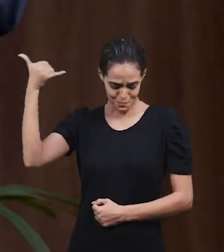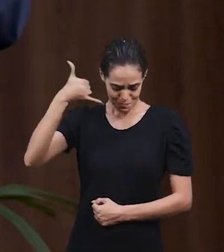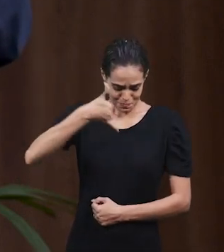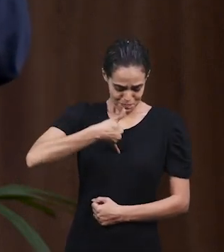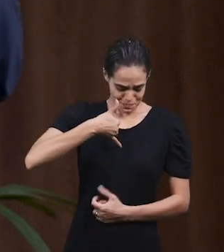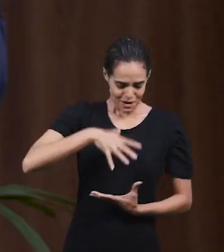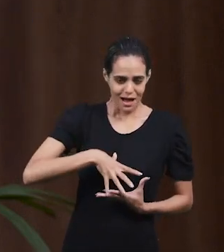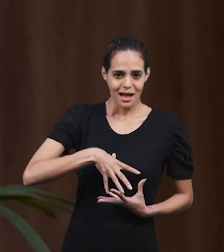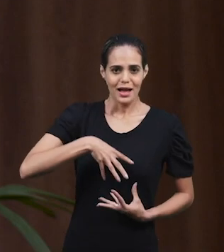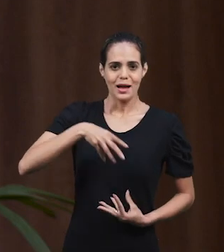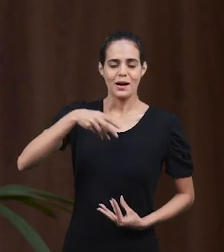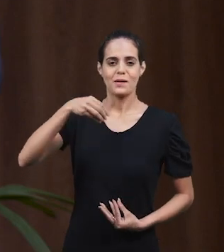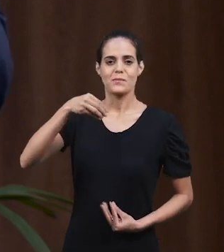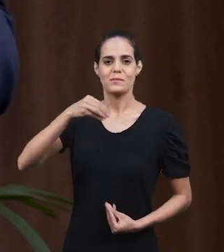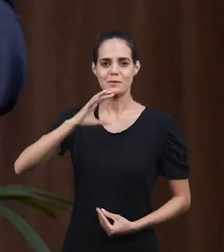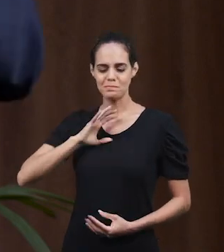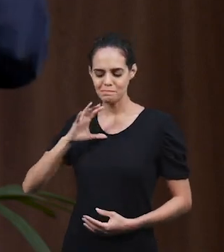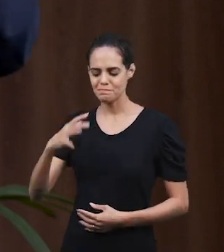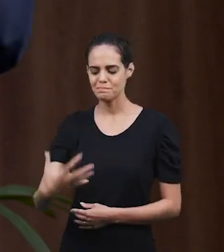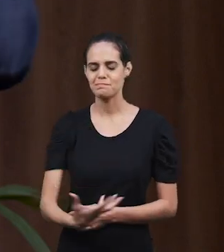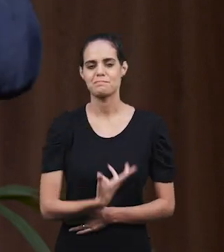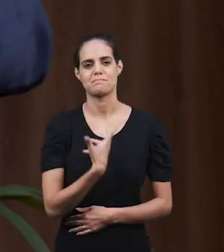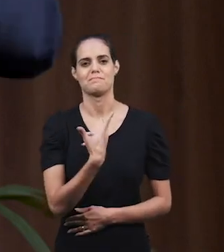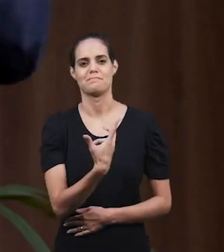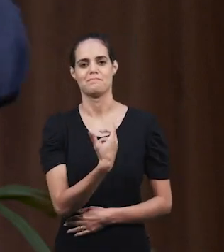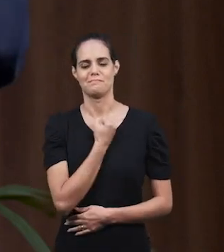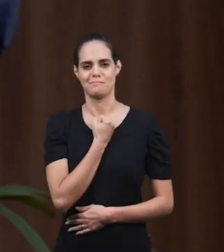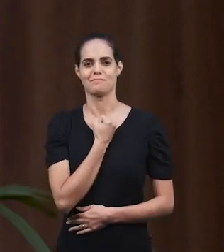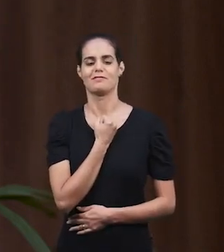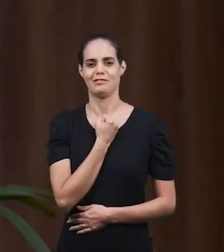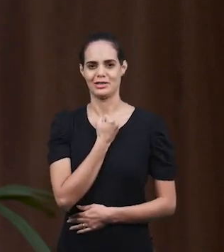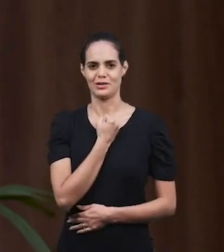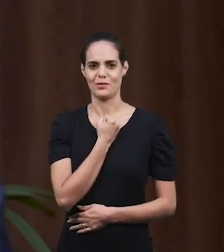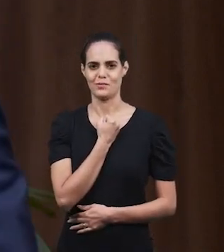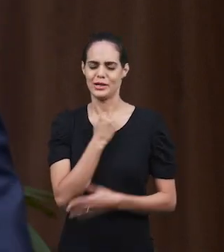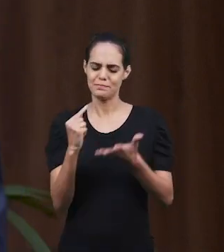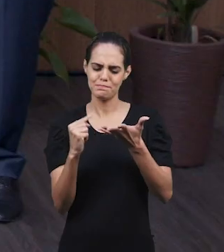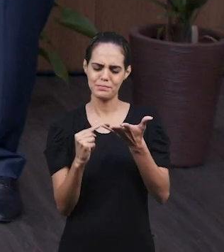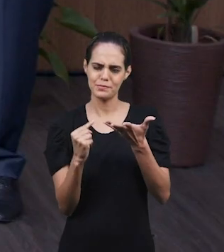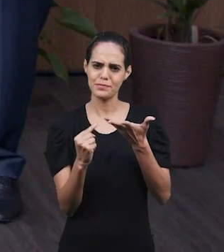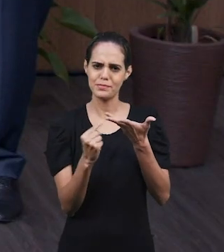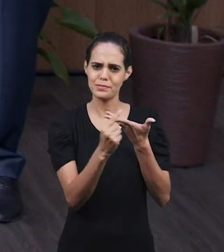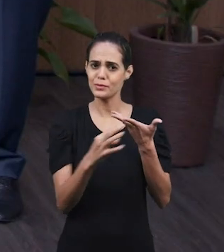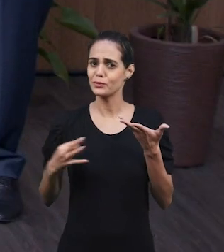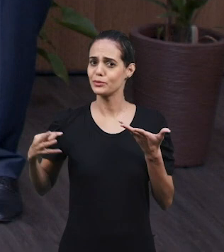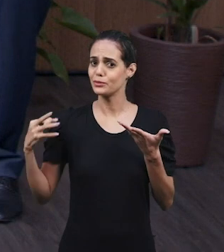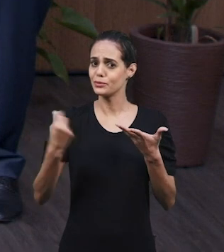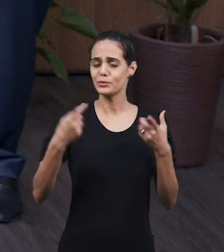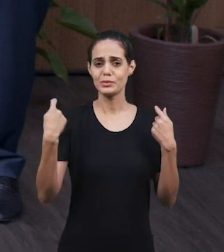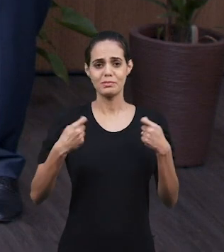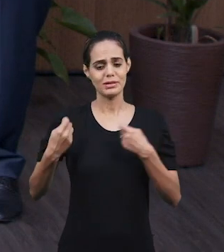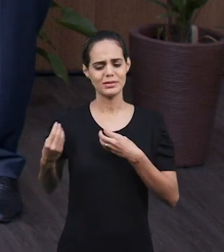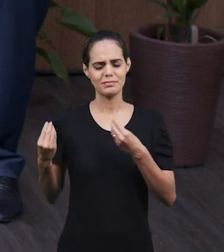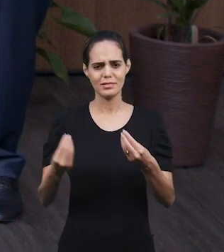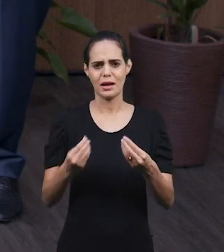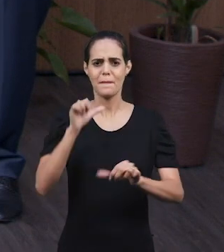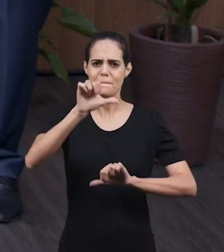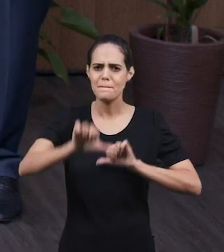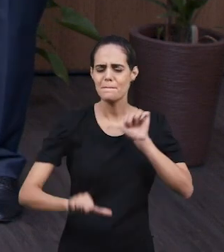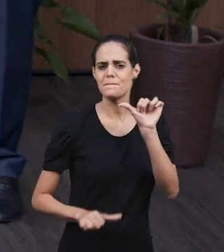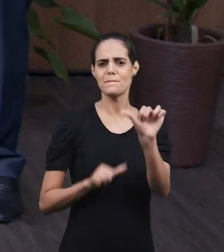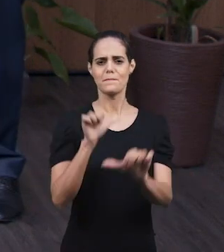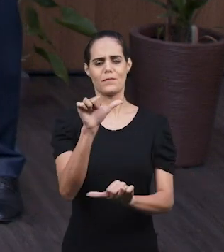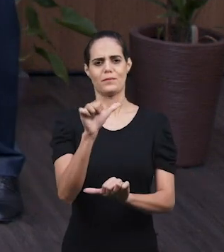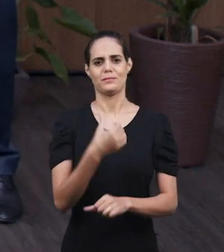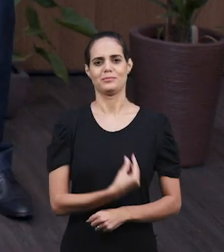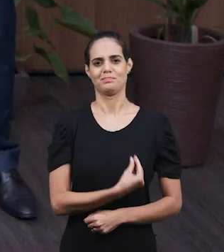touche l'âme, rachète l'homme, il répond à ses besoins, change, Sergio,